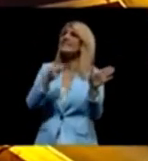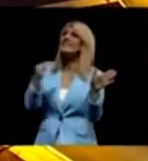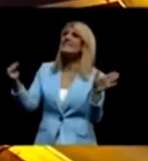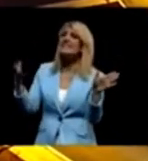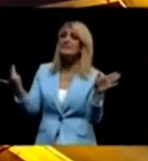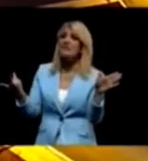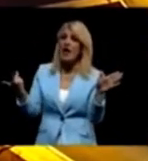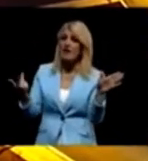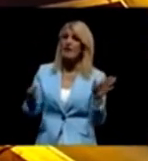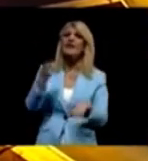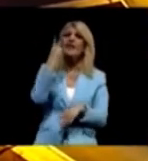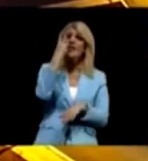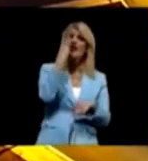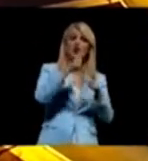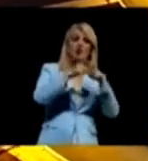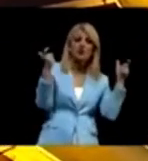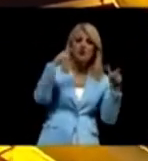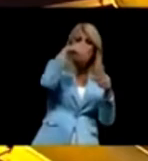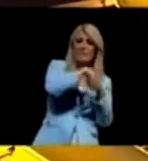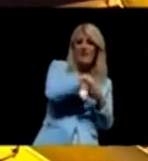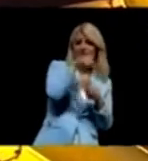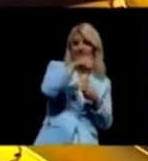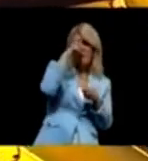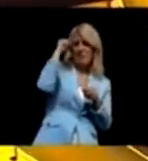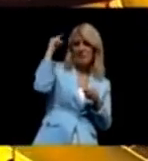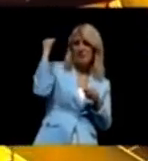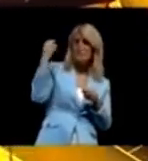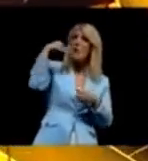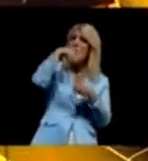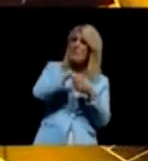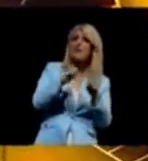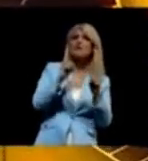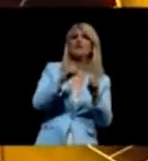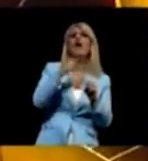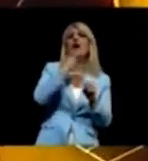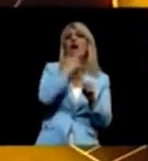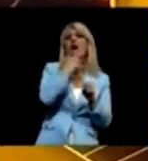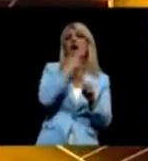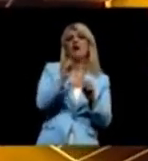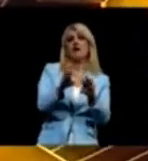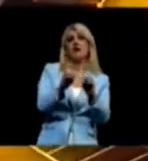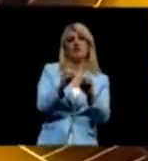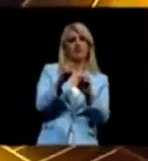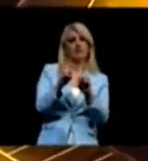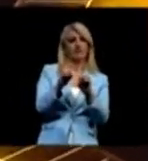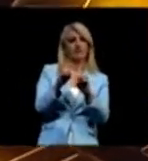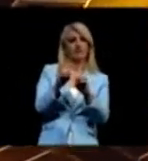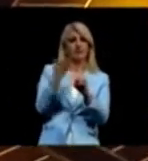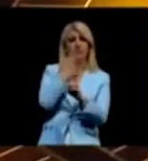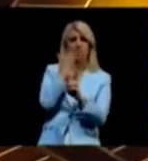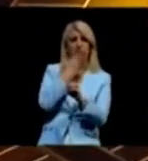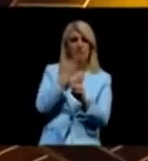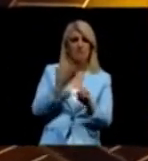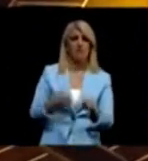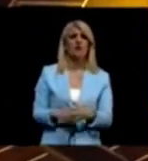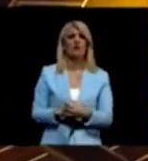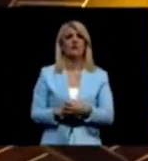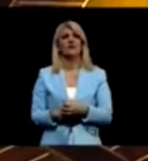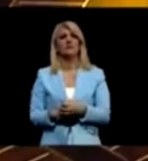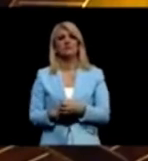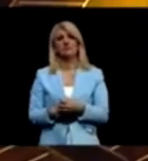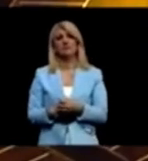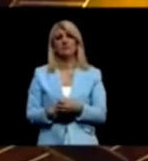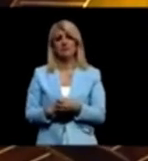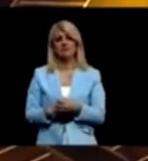πει πολλές φορές, η Κύπρος να έχει γίνει κέντρο προσέλκυσης και εκπαίδευσης για όλη